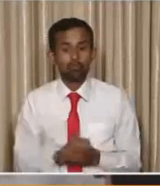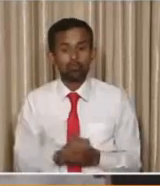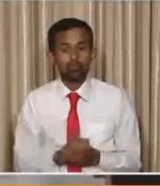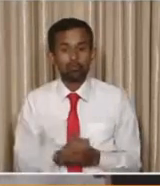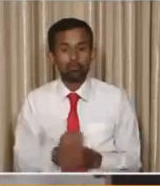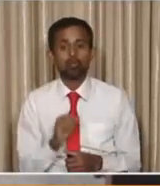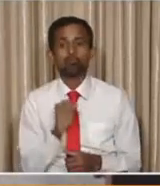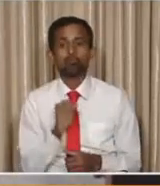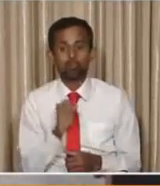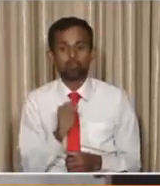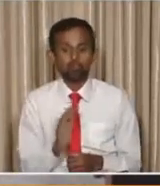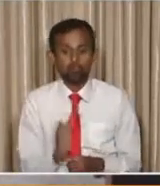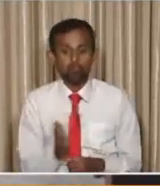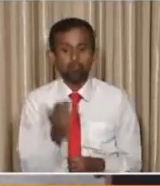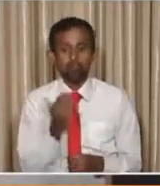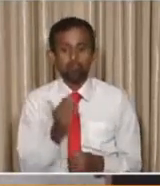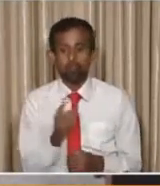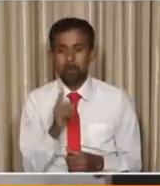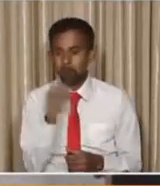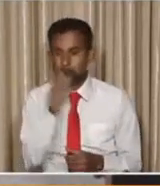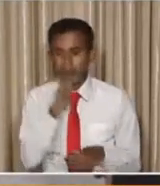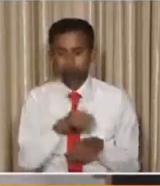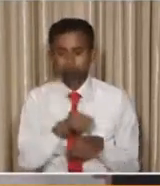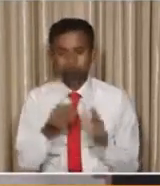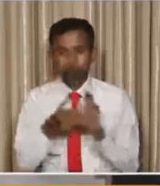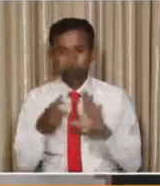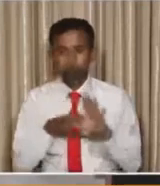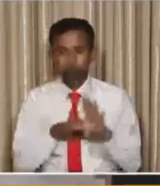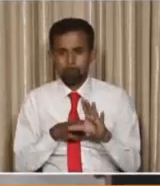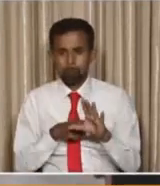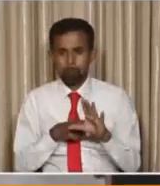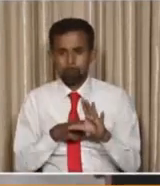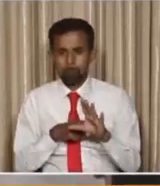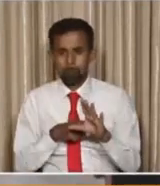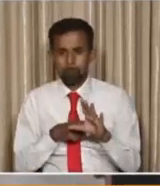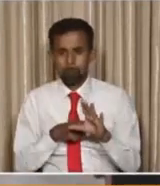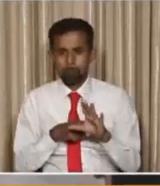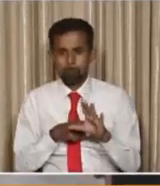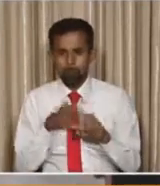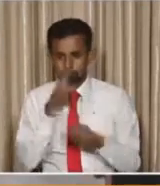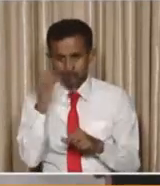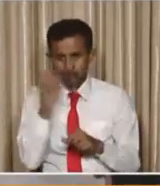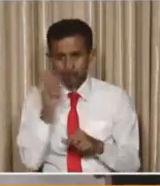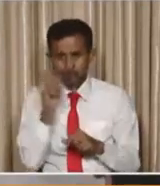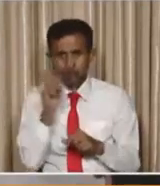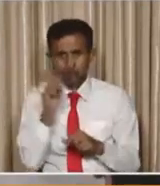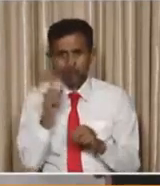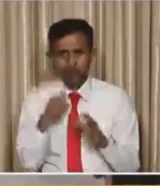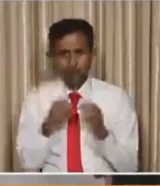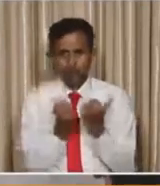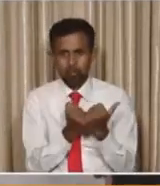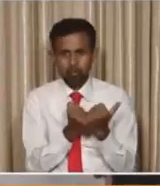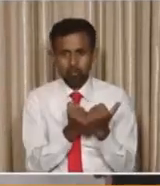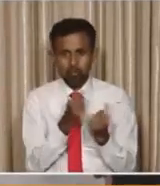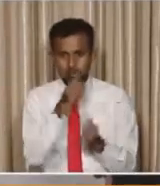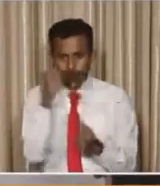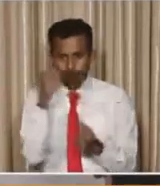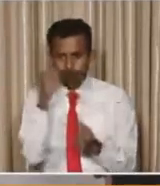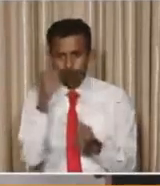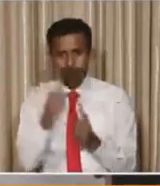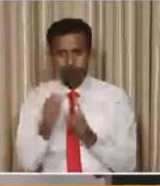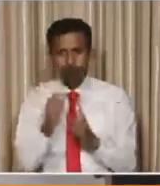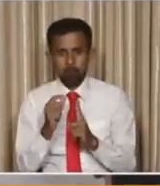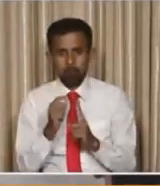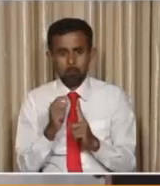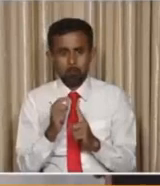මොකද්ද සිදු වුනේ? පළවෙනි වතාවේ මැයි මාසේද කොහෙද අපේ මැයි මාසේ මුල් මේ අප්‍රේල් මාසේ අපි මේ